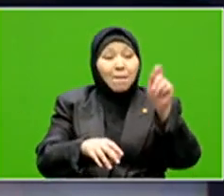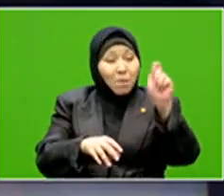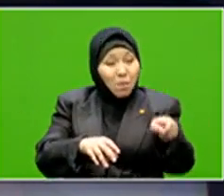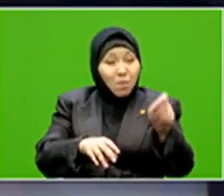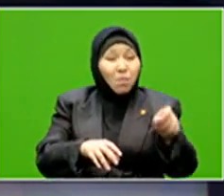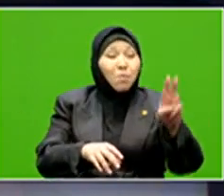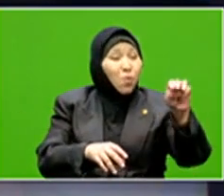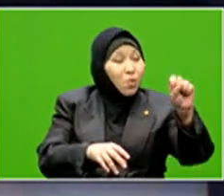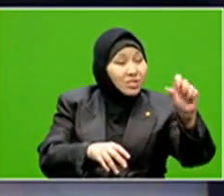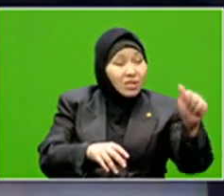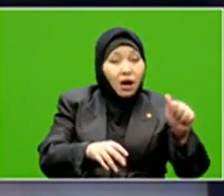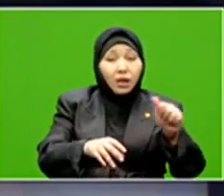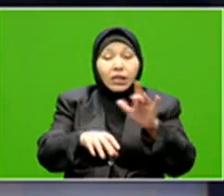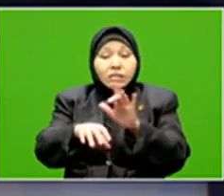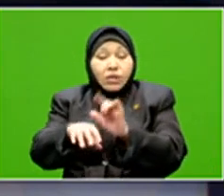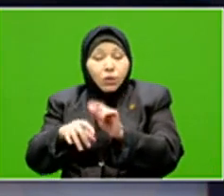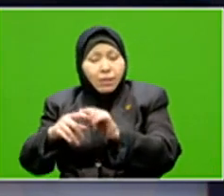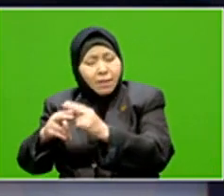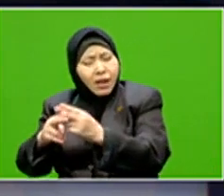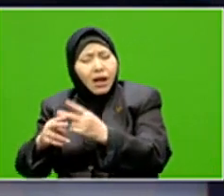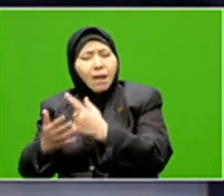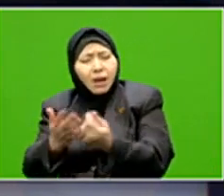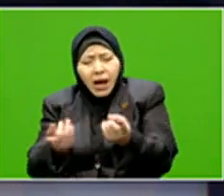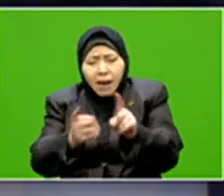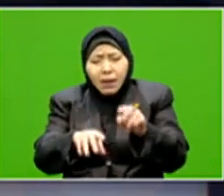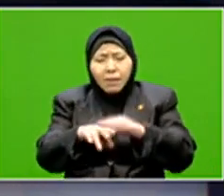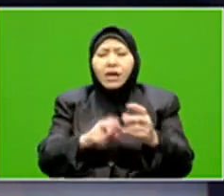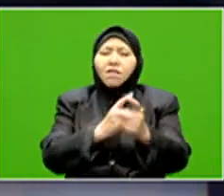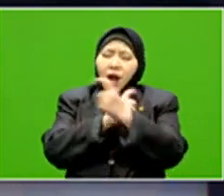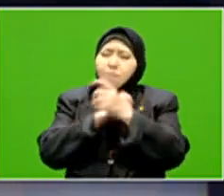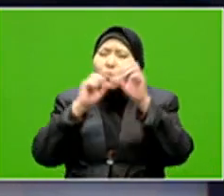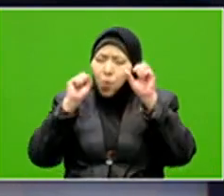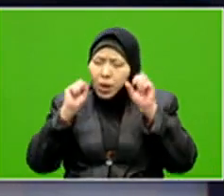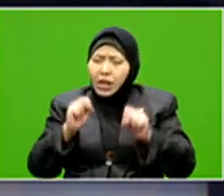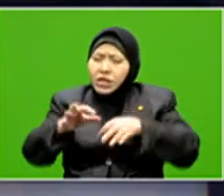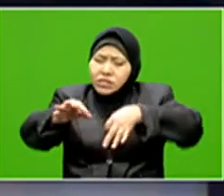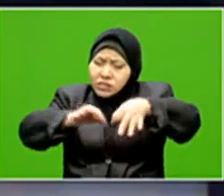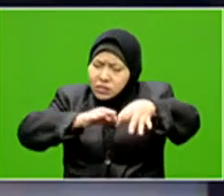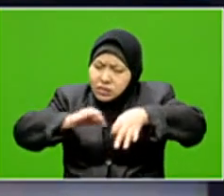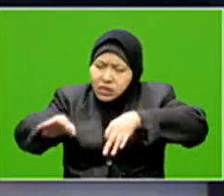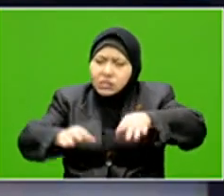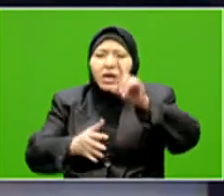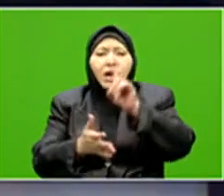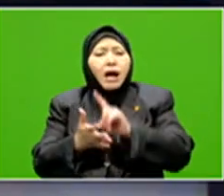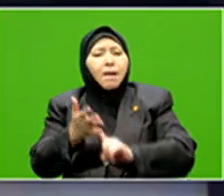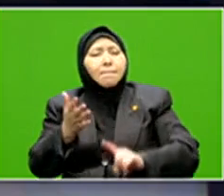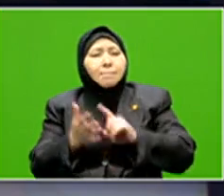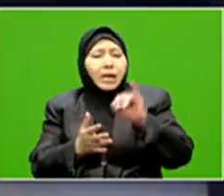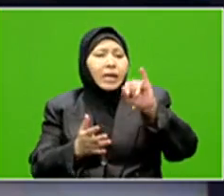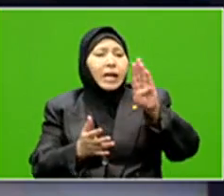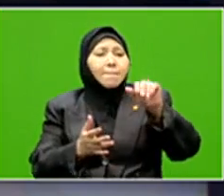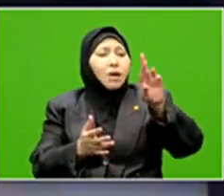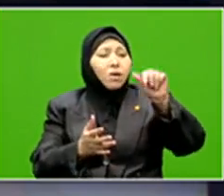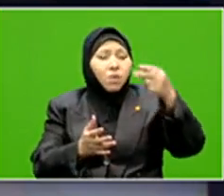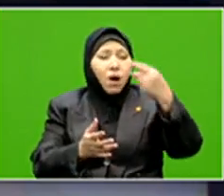memberi fokus kepada apa yang berlaku pada Fir'aun. Kalau boleh Ustaz jelaskan apa ibrah untuk kita